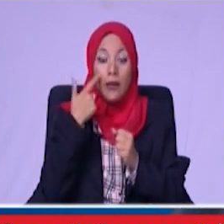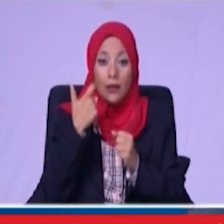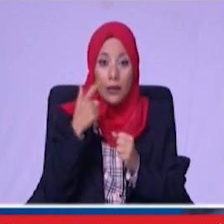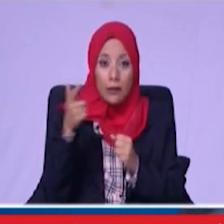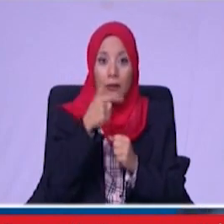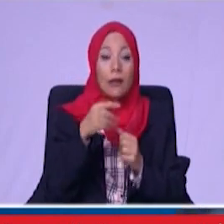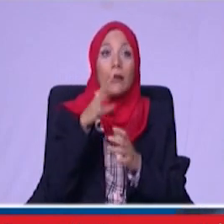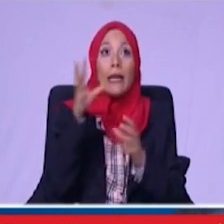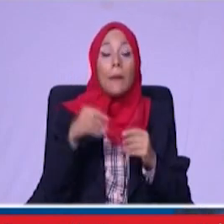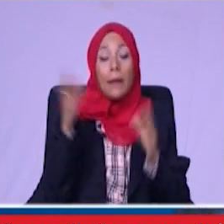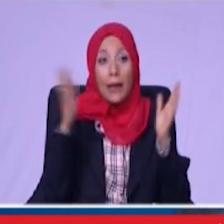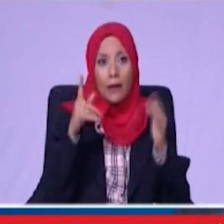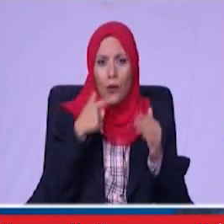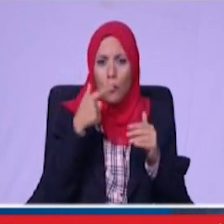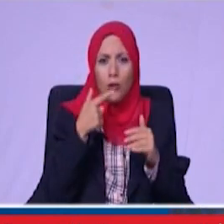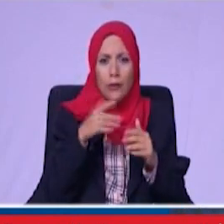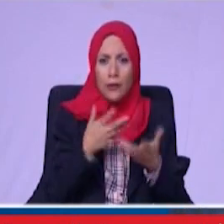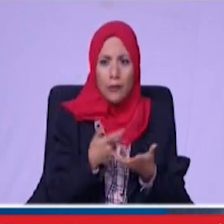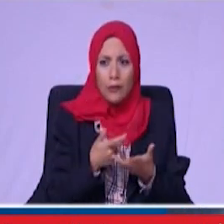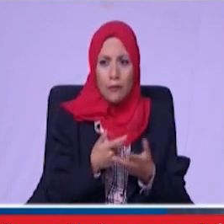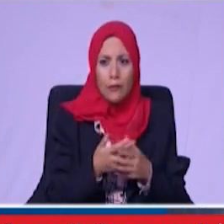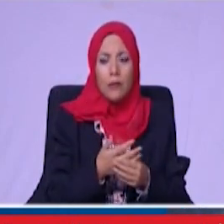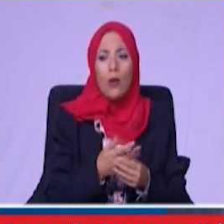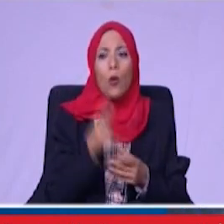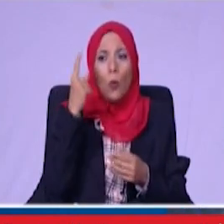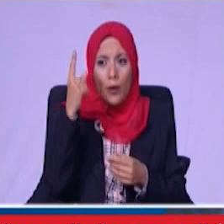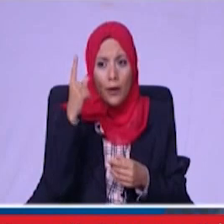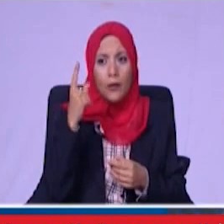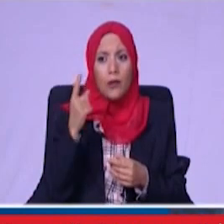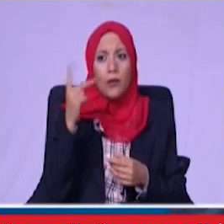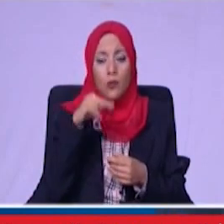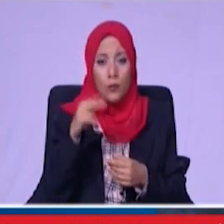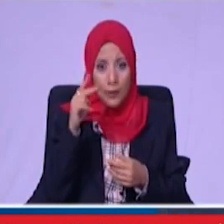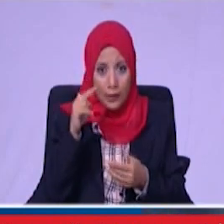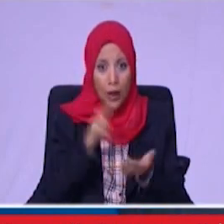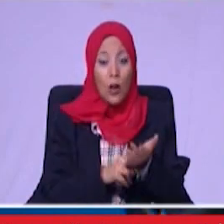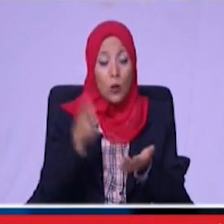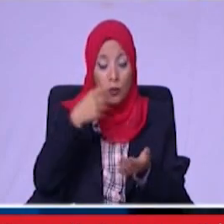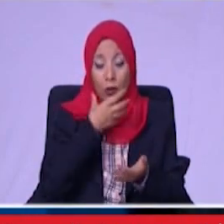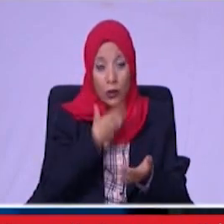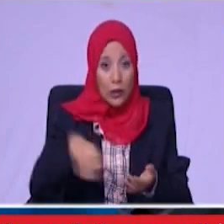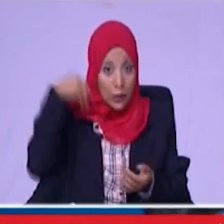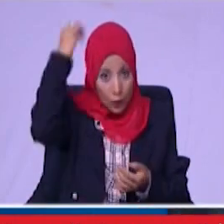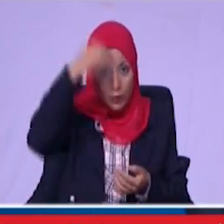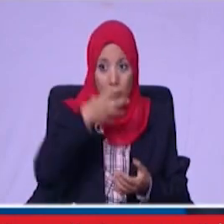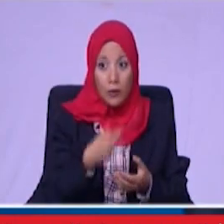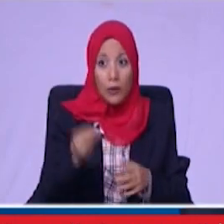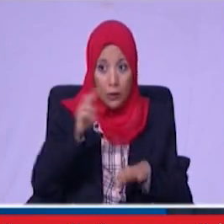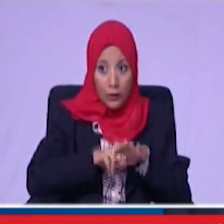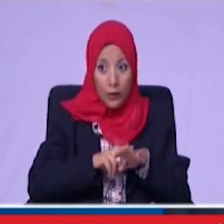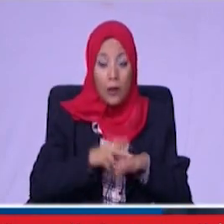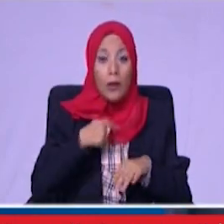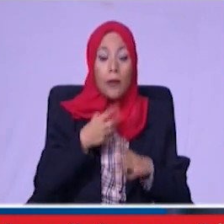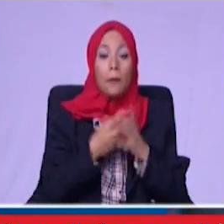الى الجنه قالوا لي يا رسول الله واتنين قالوا اتنين واحد قال واحد ثم قال النبي صلى الله عليه وسلم والذي نفسه محمد